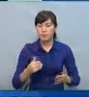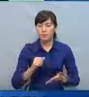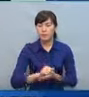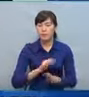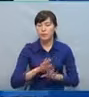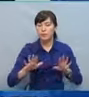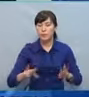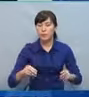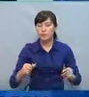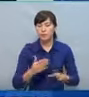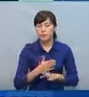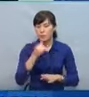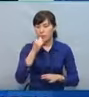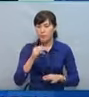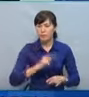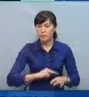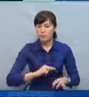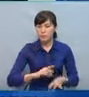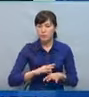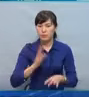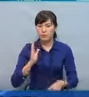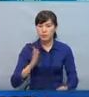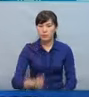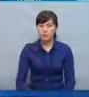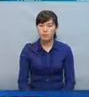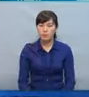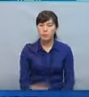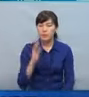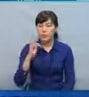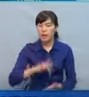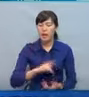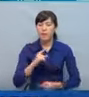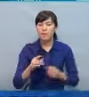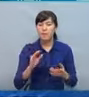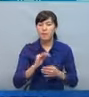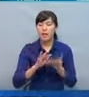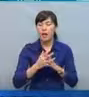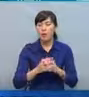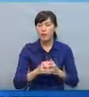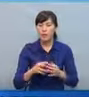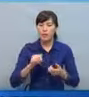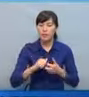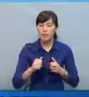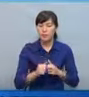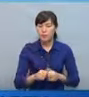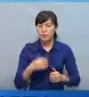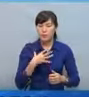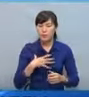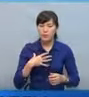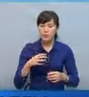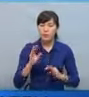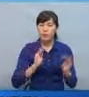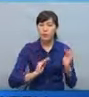оған қаржы бөле алмаймыз. Осы жерде жұмыстар жүріп жатыр. Рахмет. Шымкентке кейін қосылған елді мекендердегі мәселенің негізі